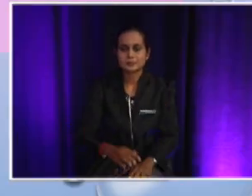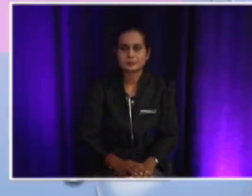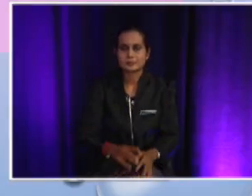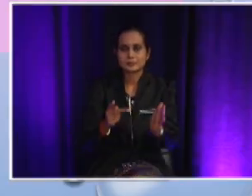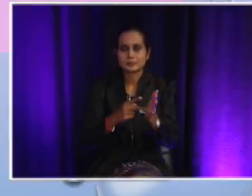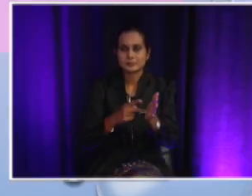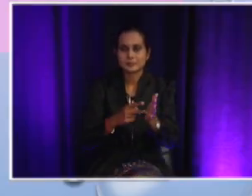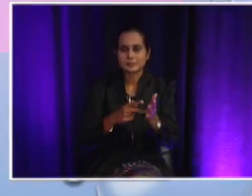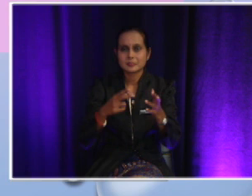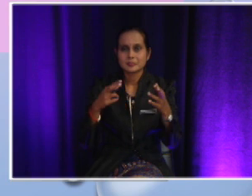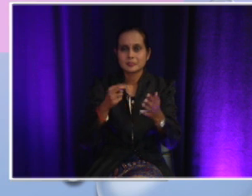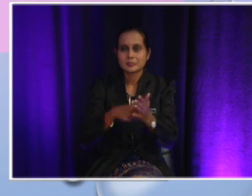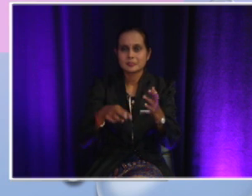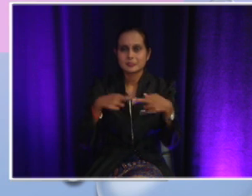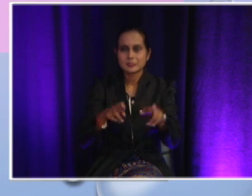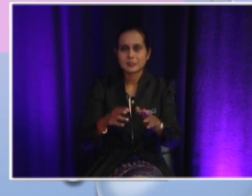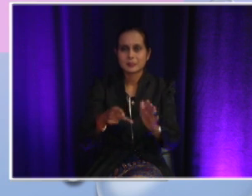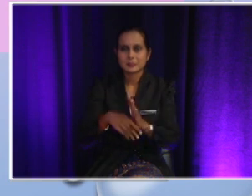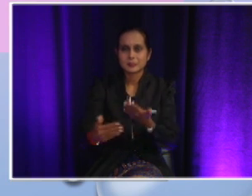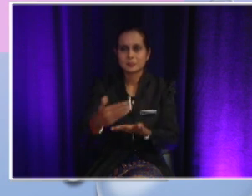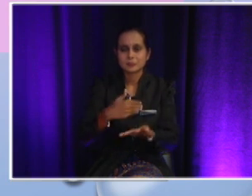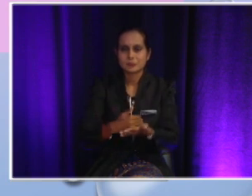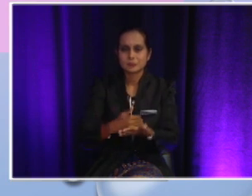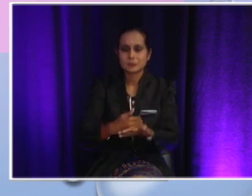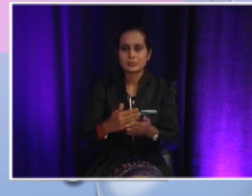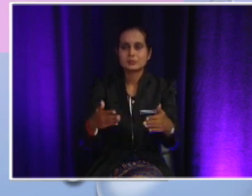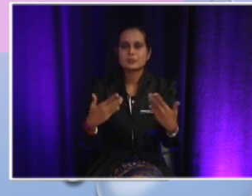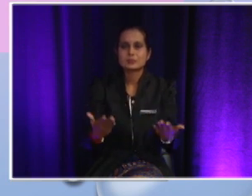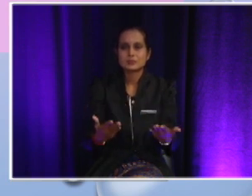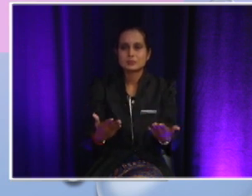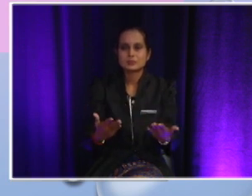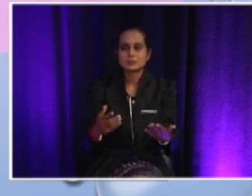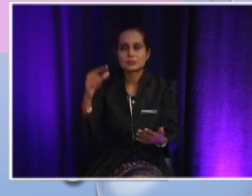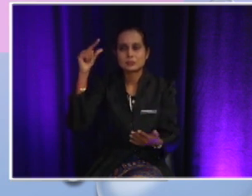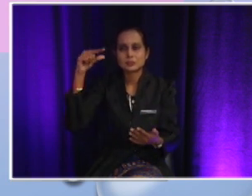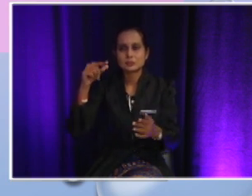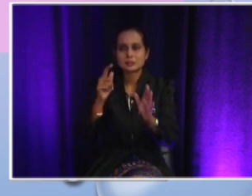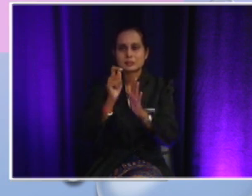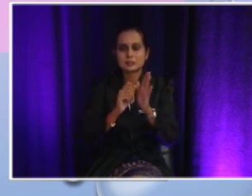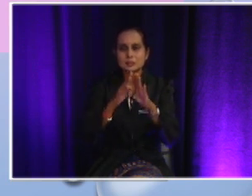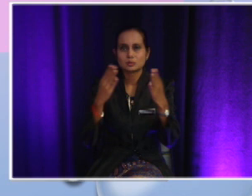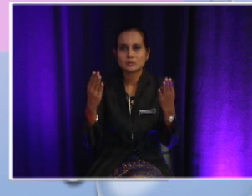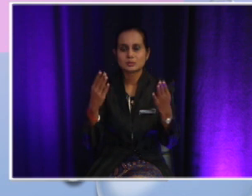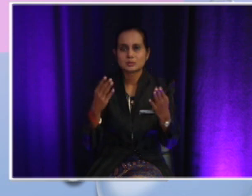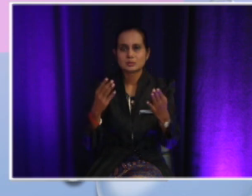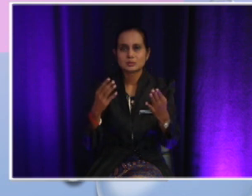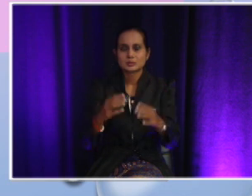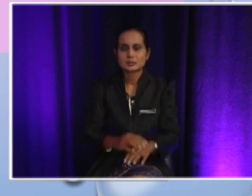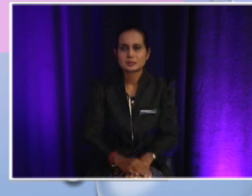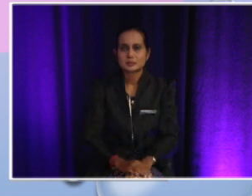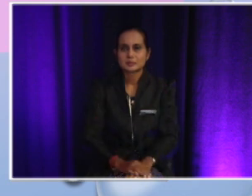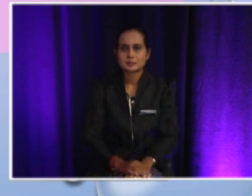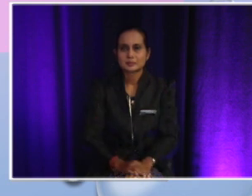nilai arus pemungut. Okey, bagaimana keadaan yang dikatakan suis terbuka tu? Okey, apabila transistor berkendali sebagai